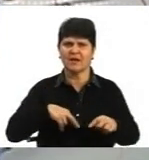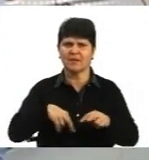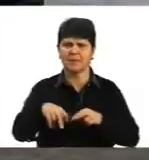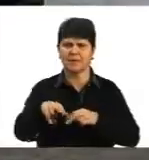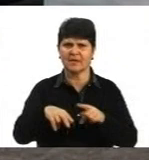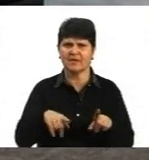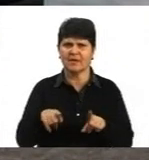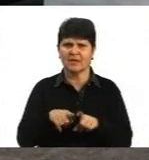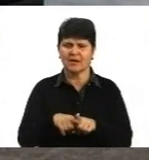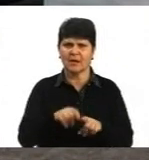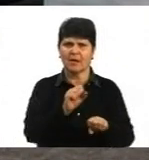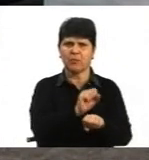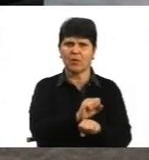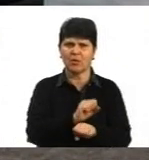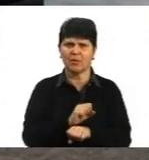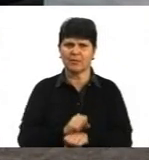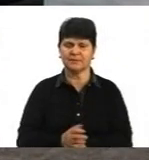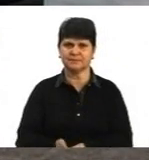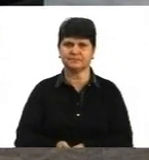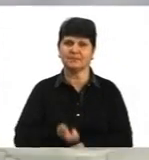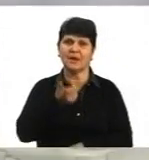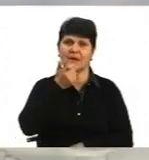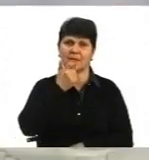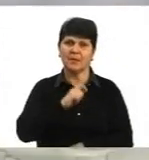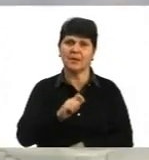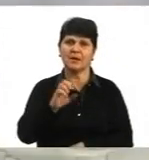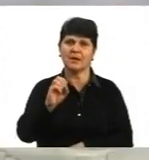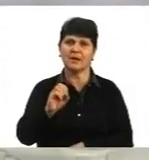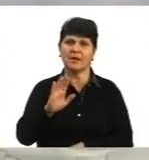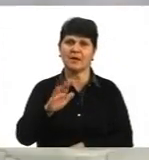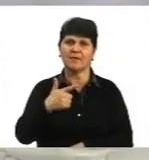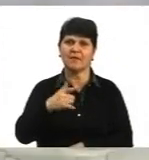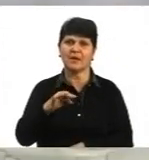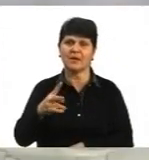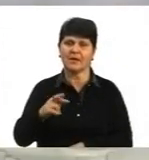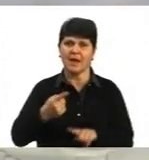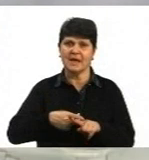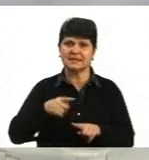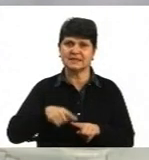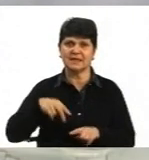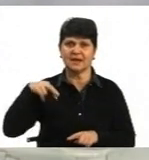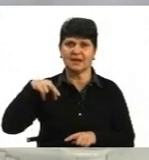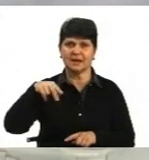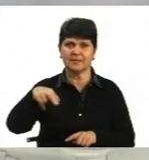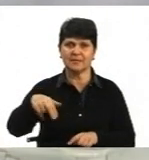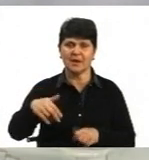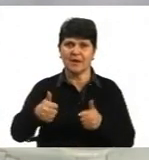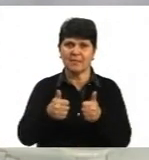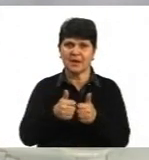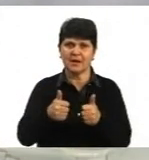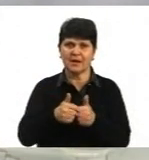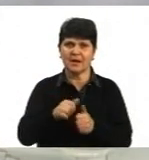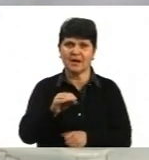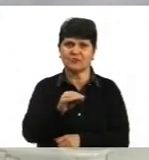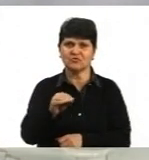пробки, тролейбус їде, всі летять. Пані Євгенію, якщо можна, уточніть, це пішохідні переходи біля поблизу залізничного вокзалу і